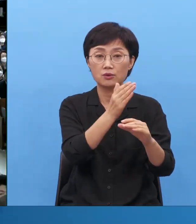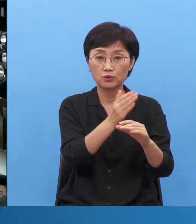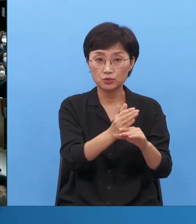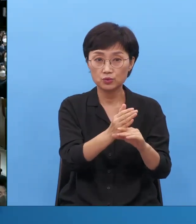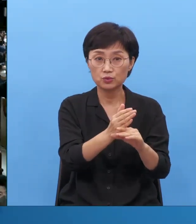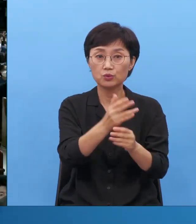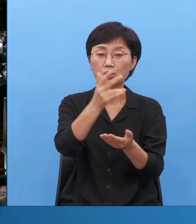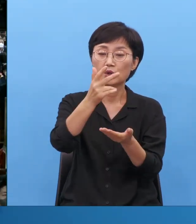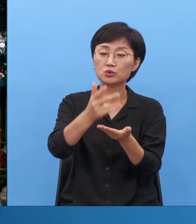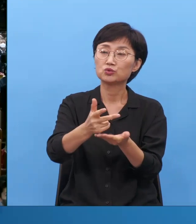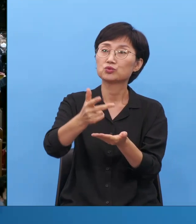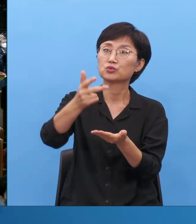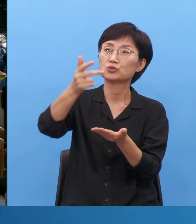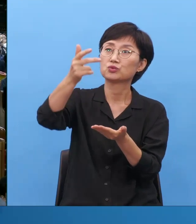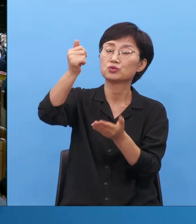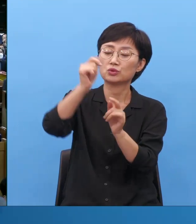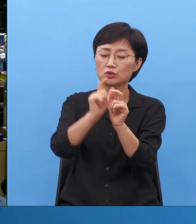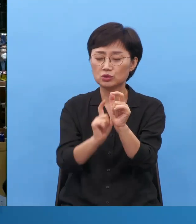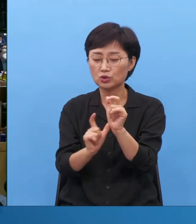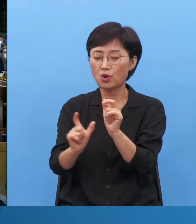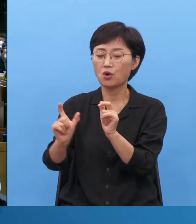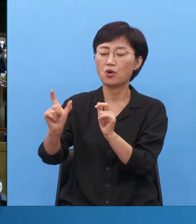살아갈 때에